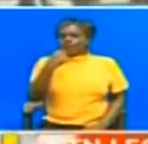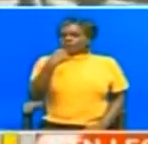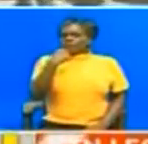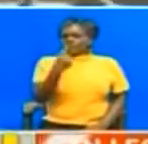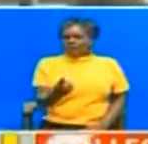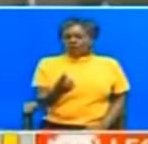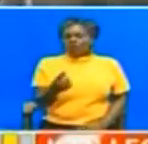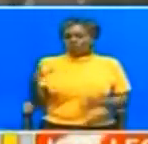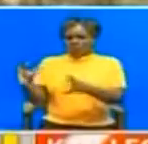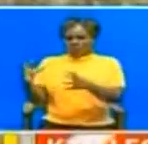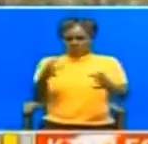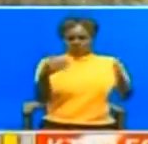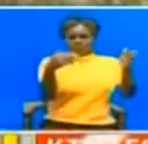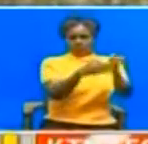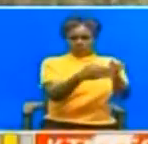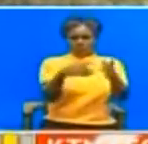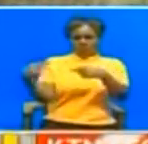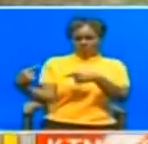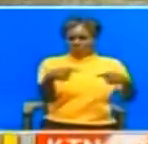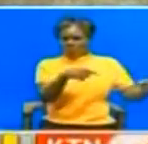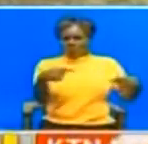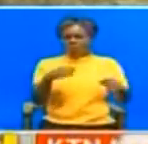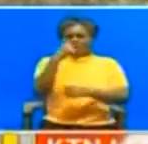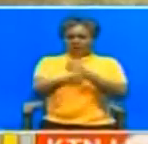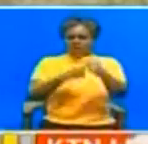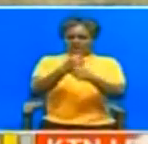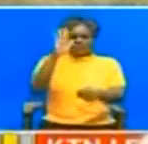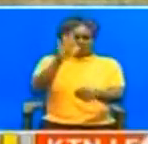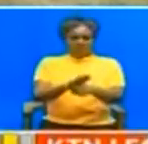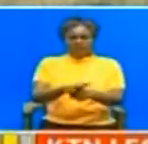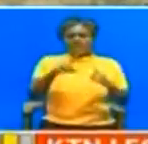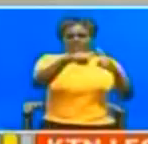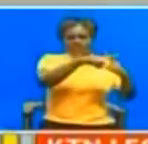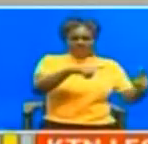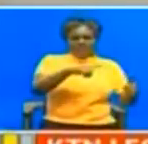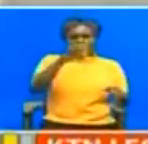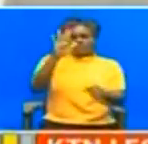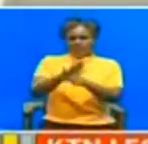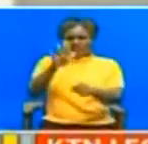amezitaka jamii hizo kukomesha mapigano ambayo yamejiri kwa miaka mingi na kusababisha vifo vya wenyeji wengi.